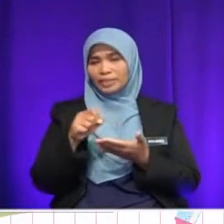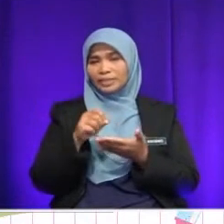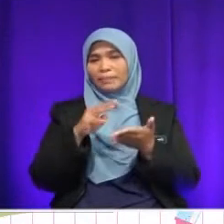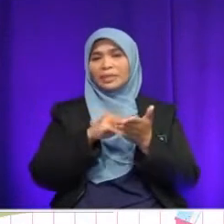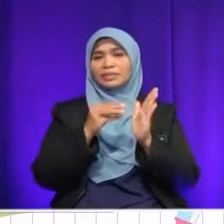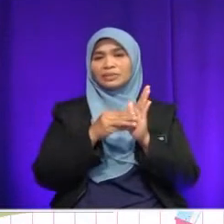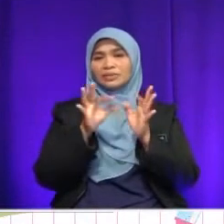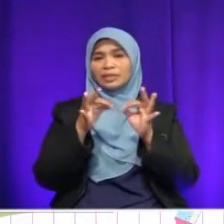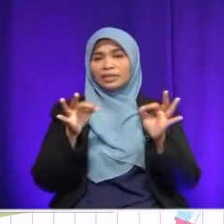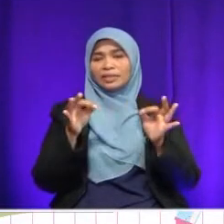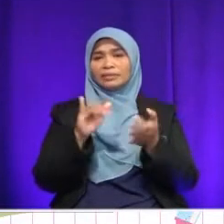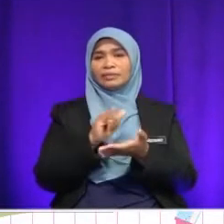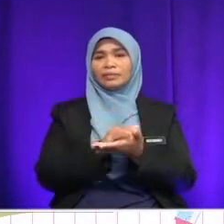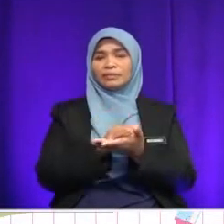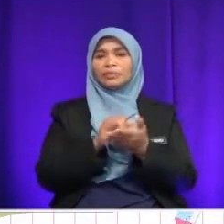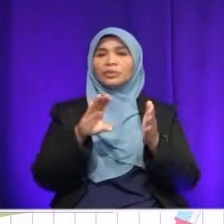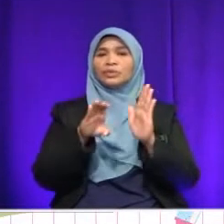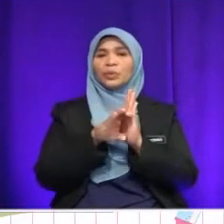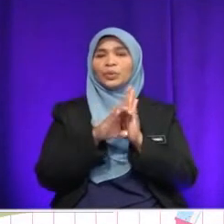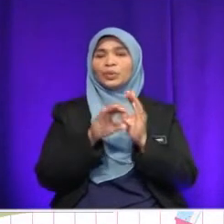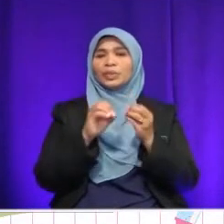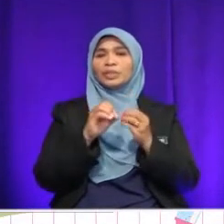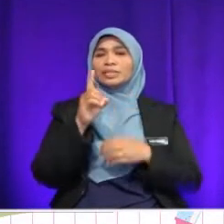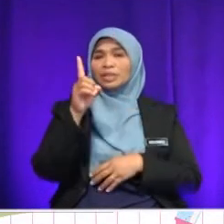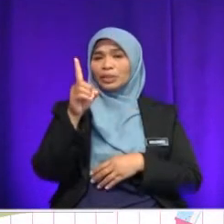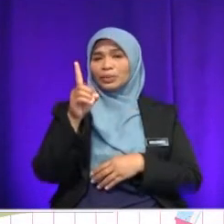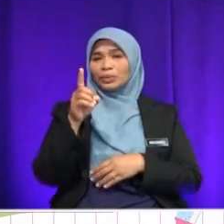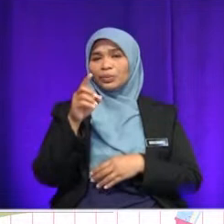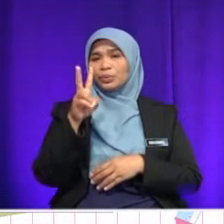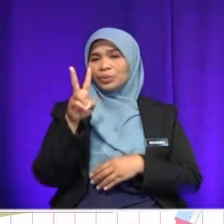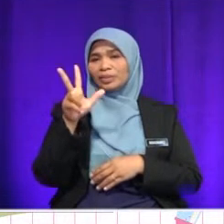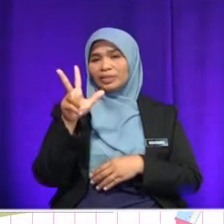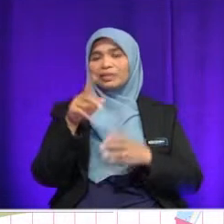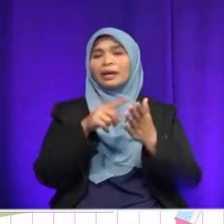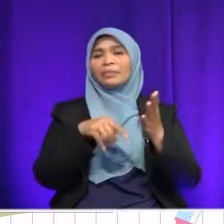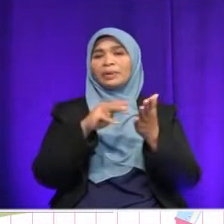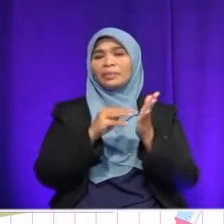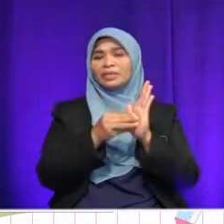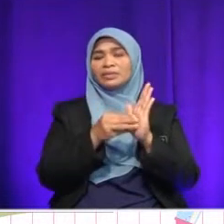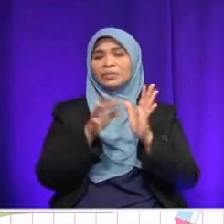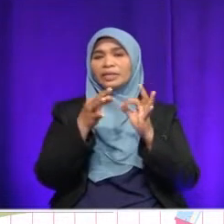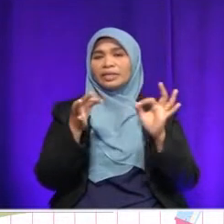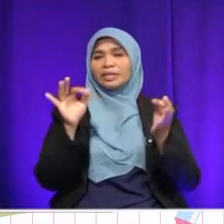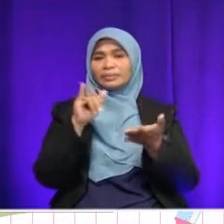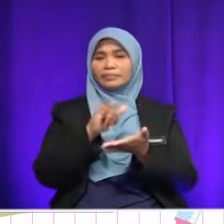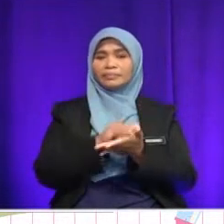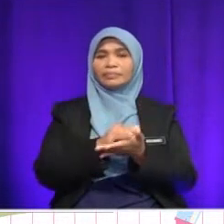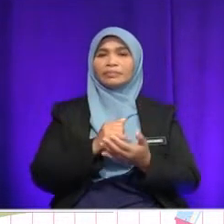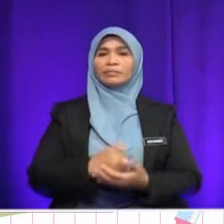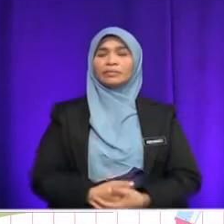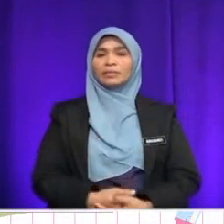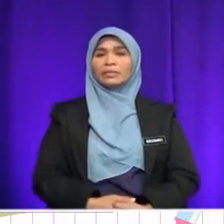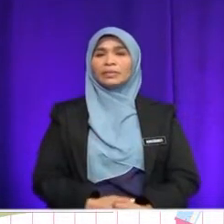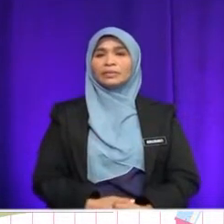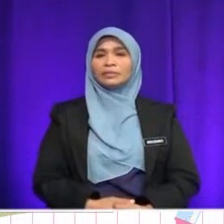apa maksudnya, tiga apa maksudnya. Kemudian kamu nanti saya kira satu, dua, tiga boleh angkat kertas tersebut. Okey,